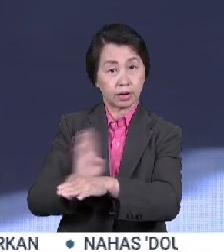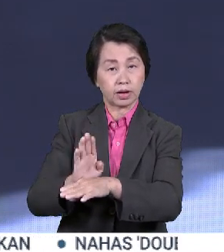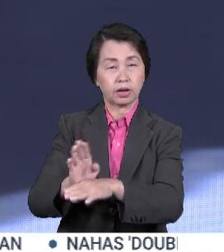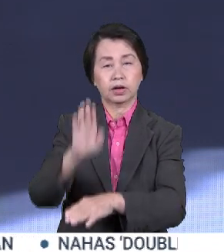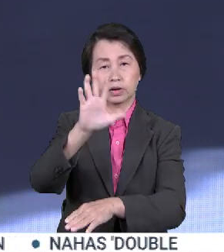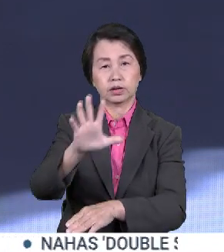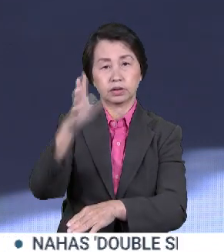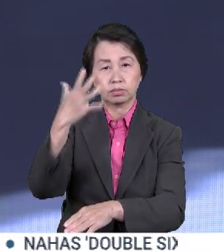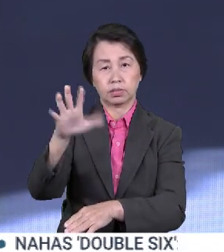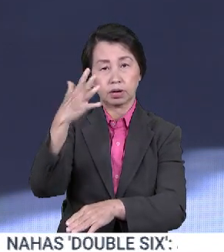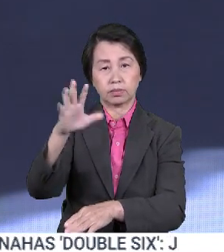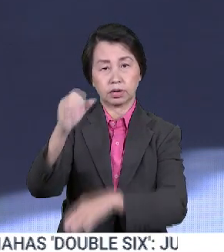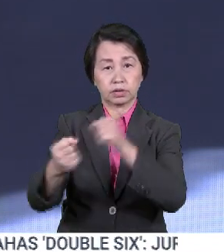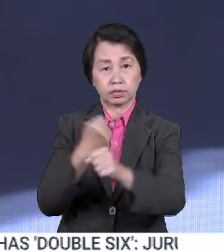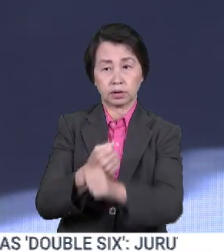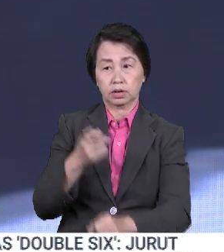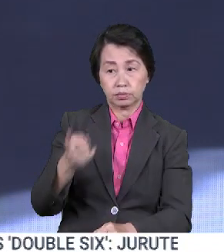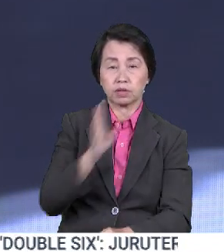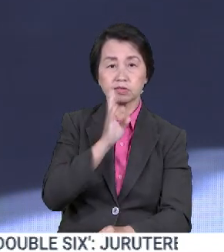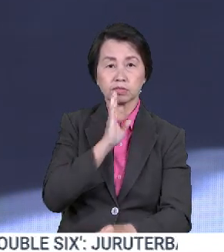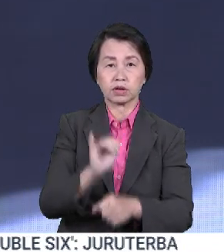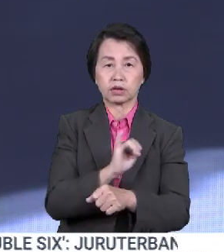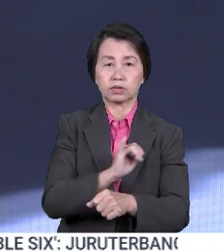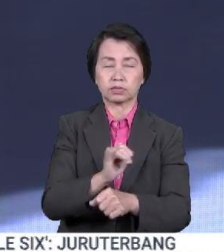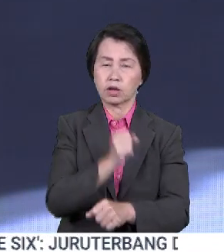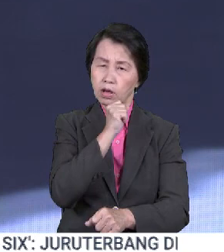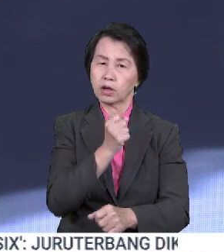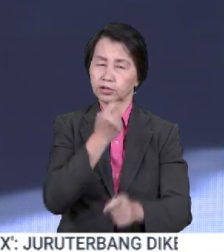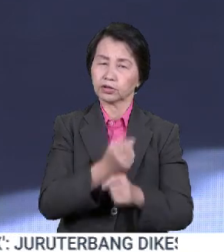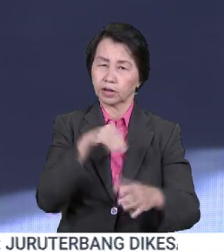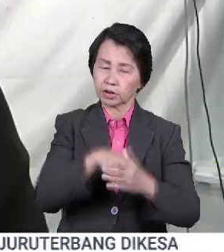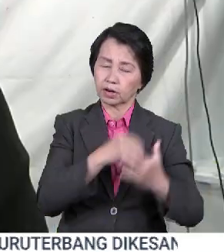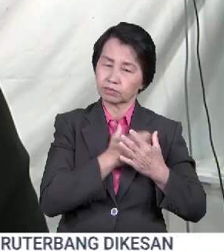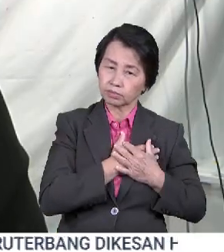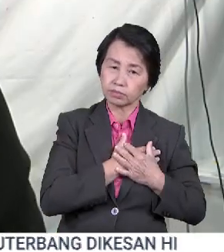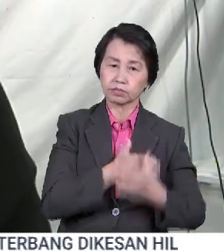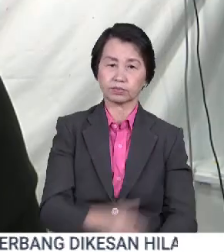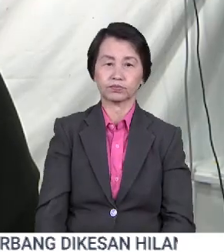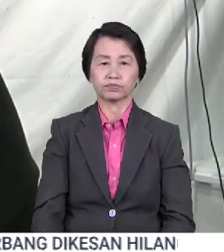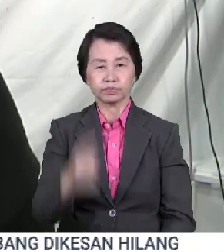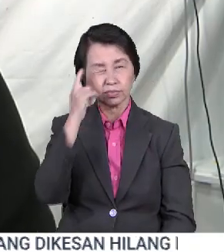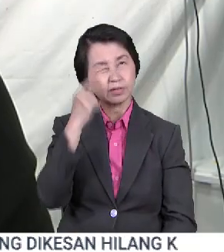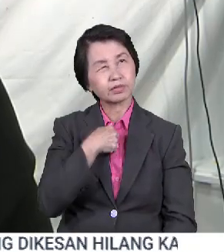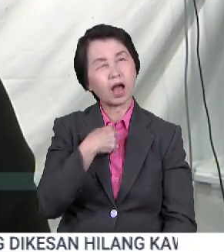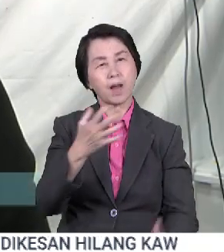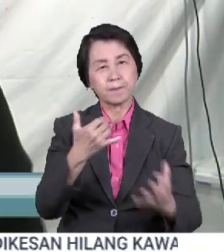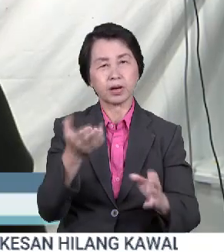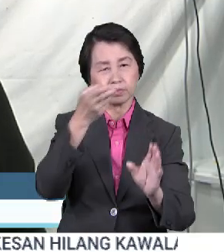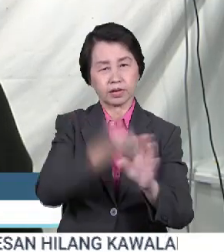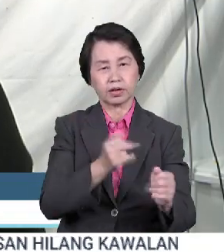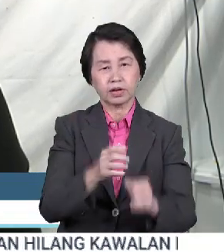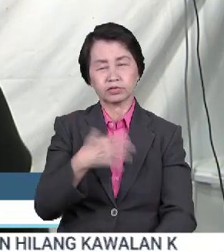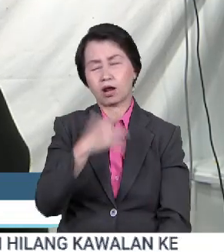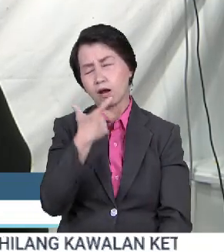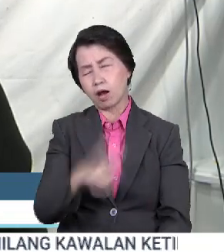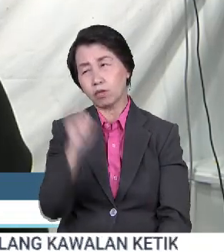selama 15 tahun, beliau akui industri seni tetap di hati. Saya ingat saya nak menyanyi baliklah. Selama ni saya dah menyepi menyanyi